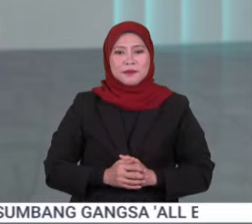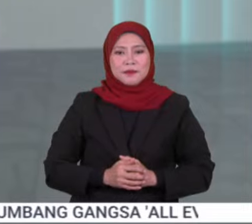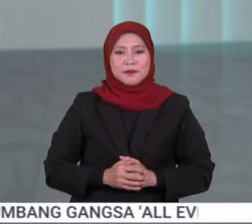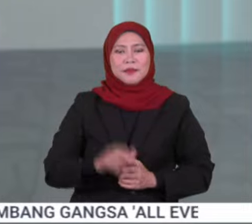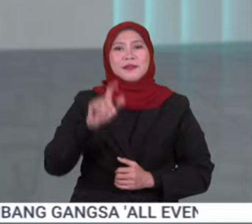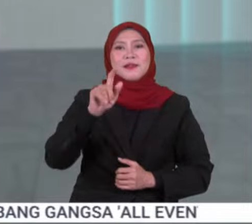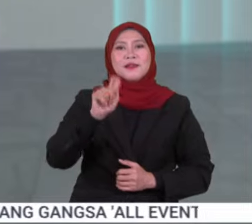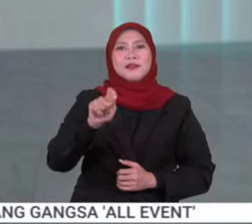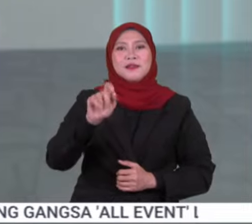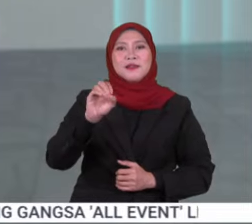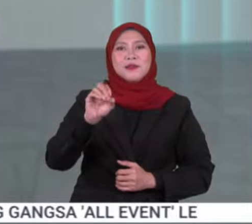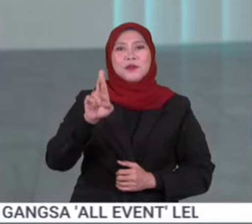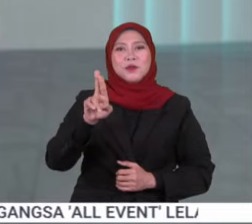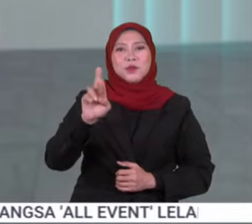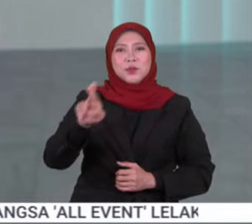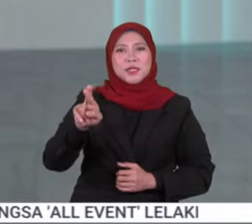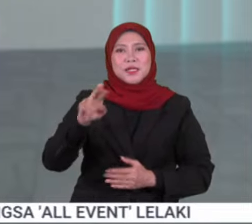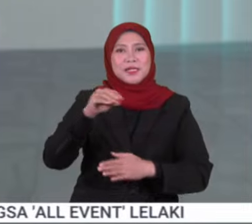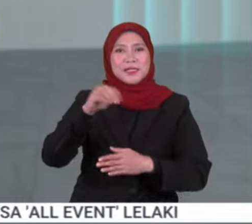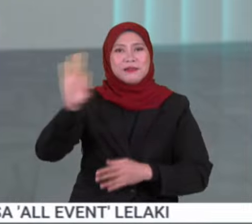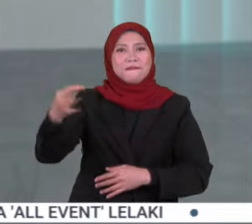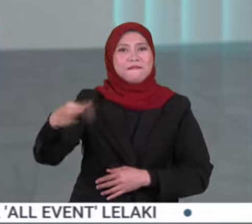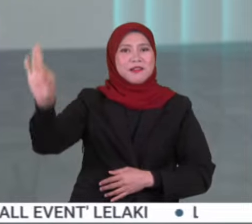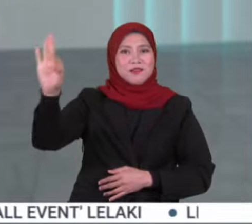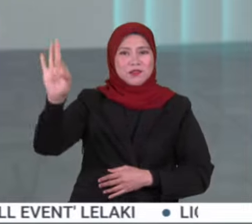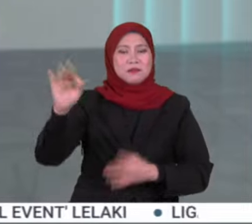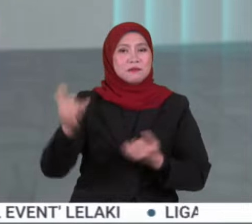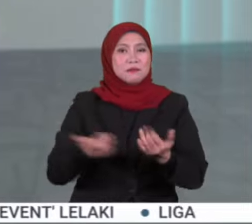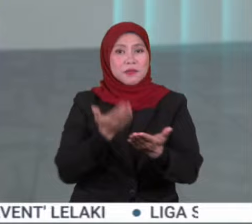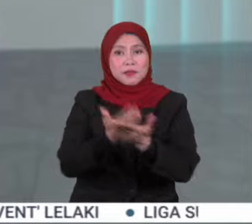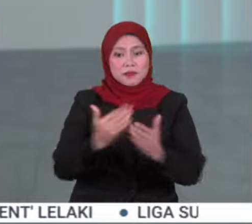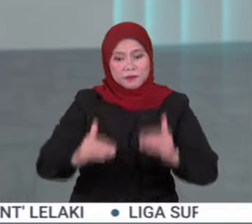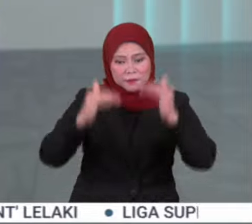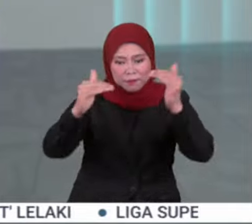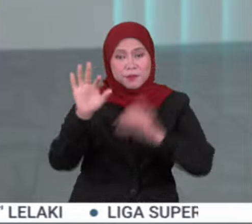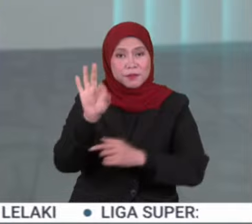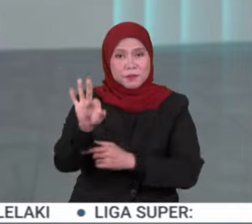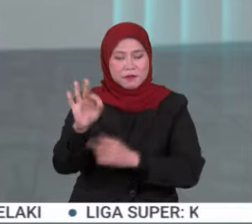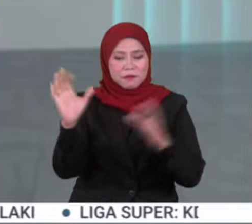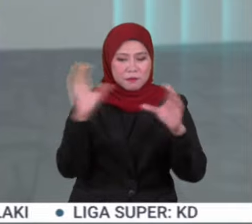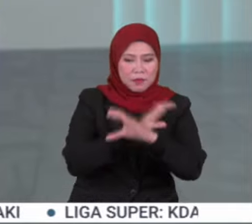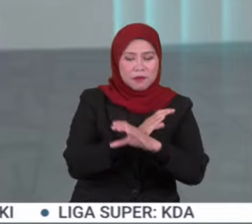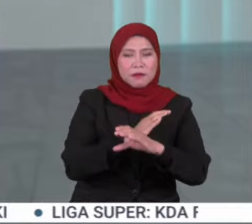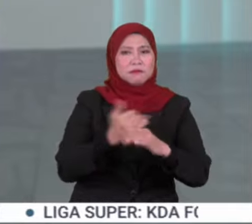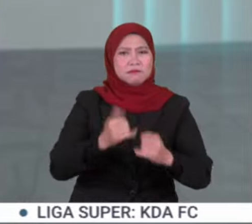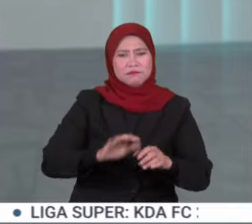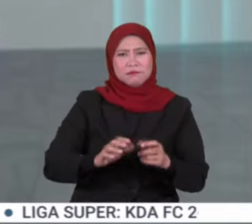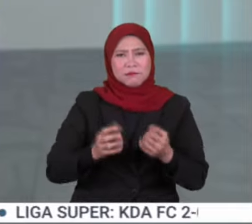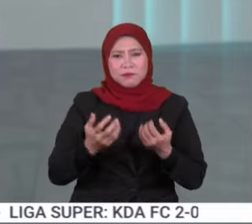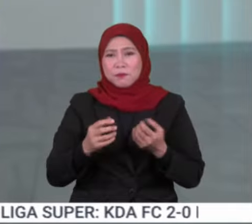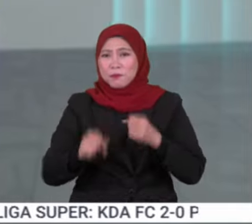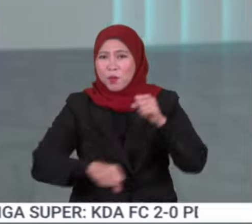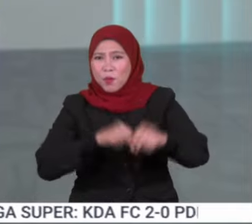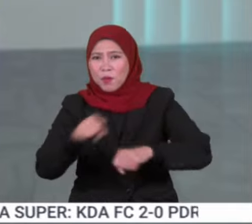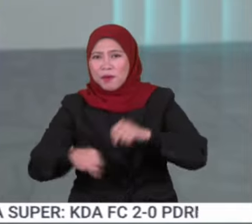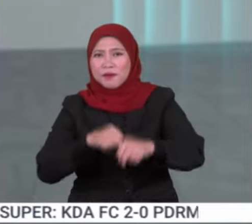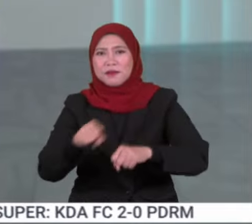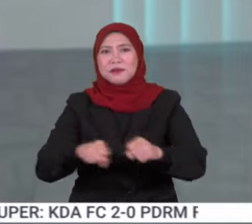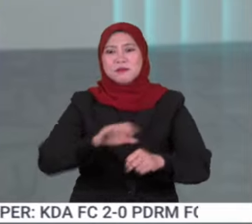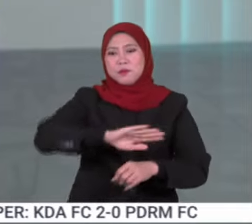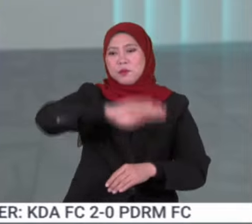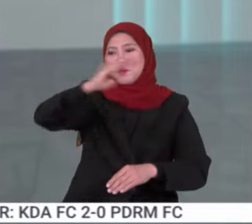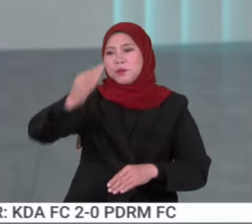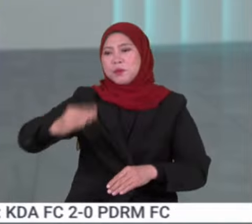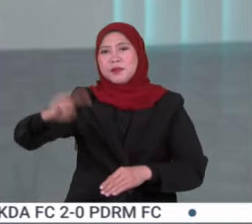Beralih ke Tour de France. Pelumba Kanada Michael Wood menawan peringkat ke-9 dalam sangat mencabar menempuh lalang berbukit sejauh